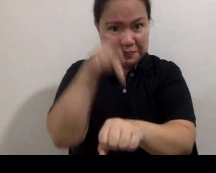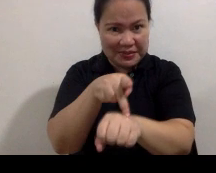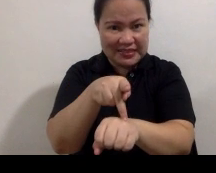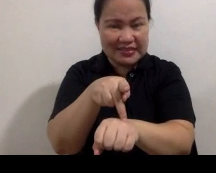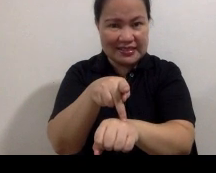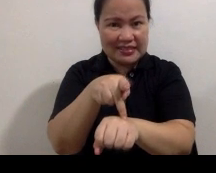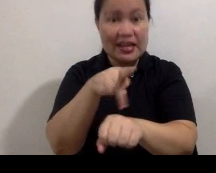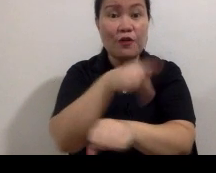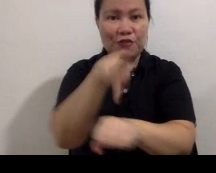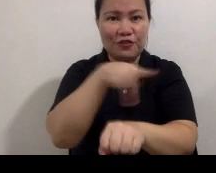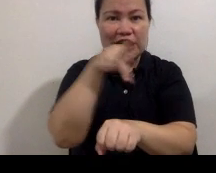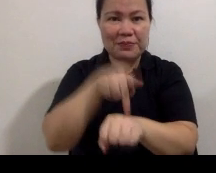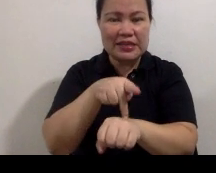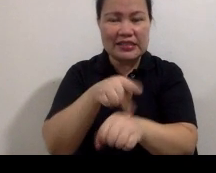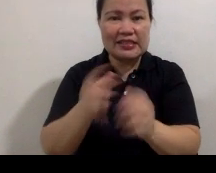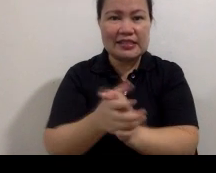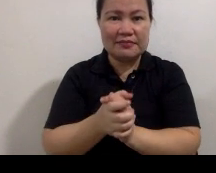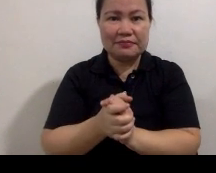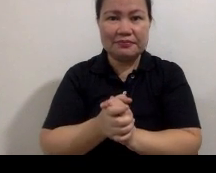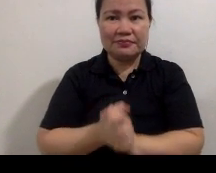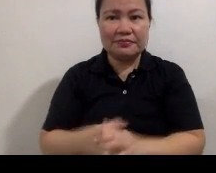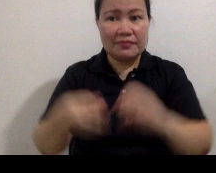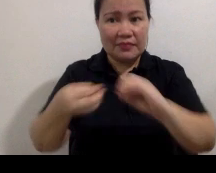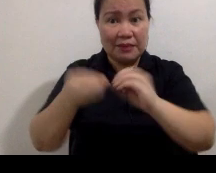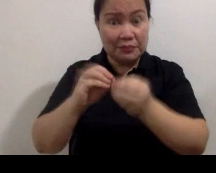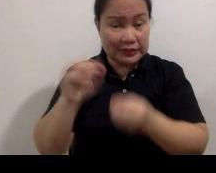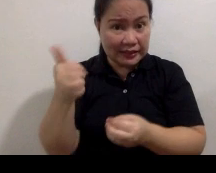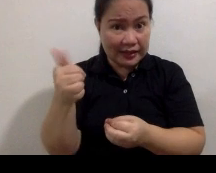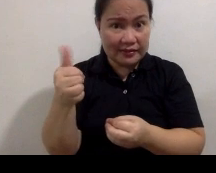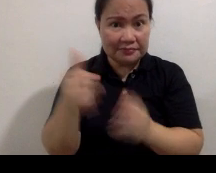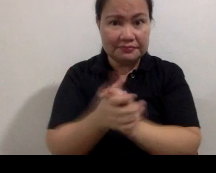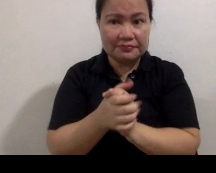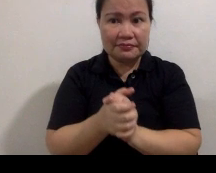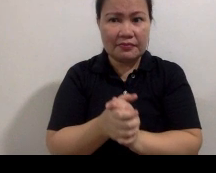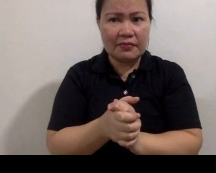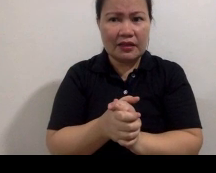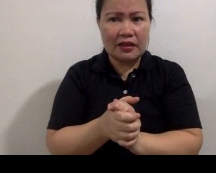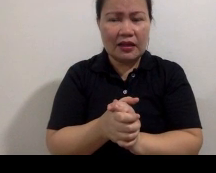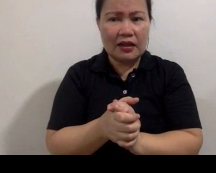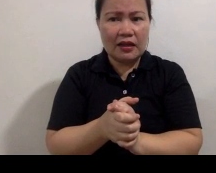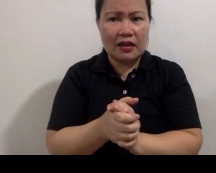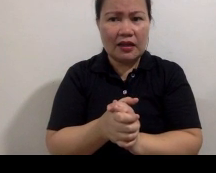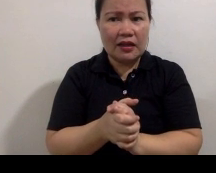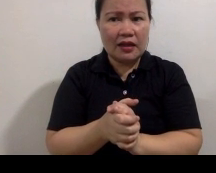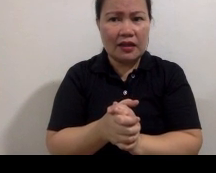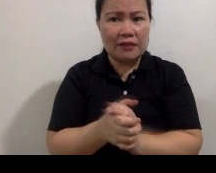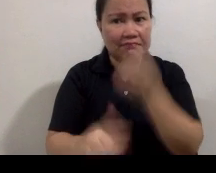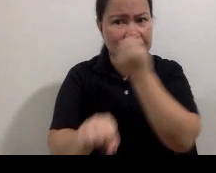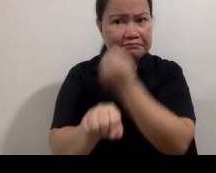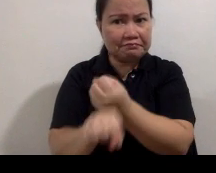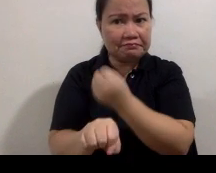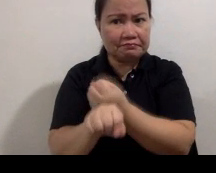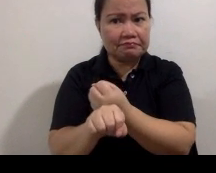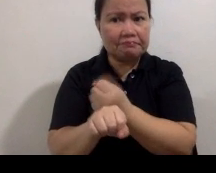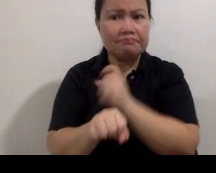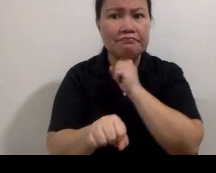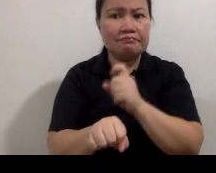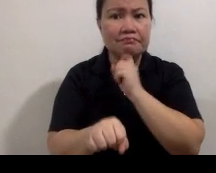at pinagmulan. Tama, walang iba kundi ang Pilipinas. Okay, number 10. Batong apog,